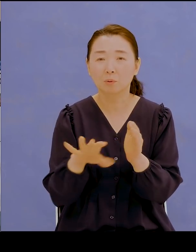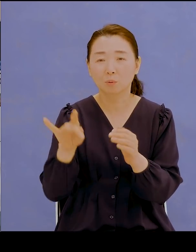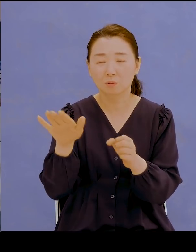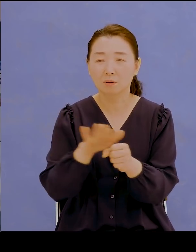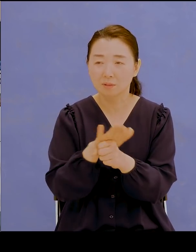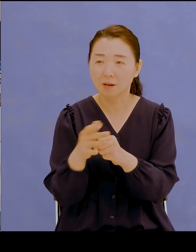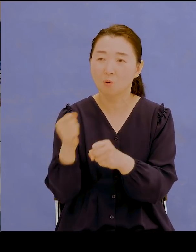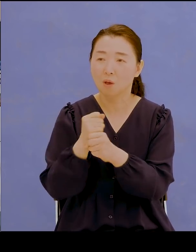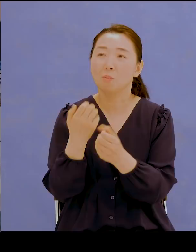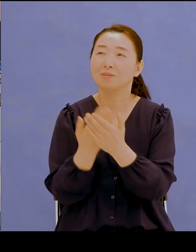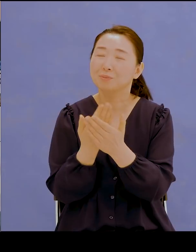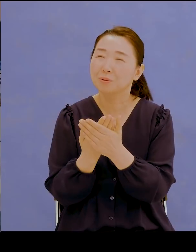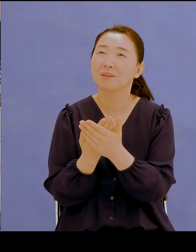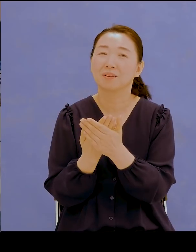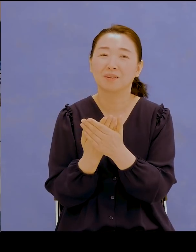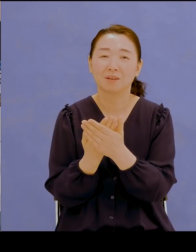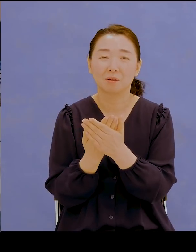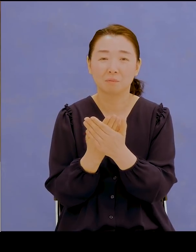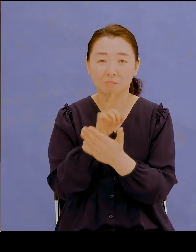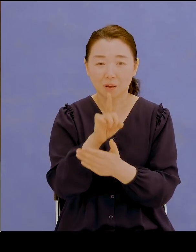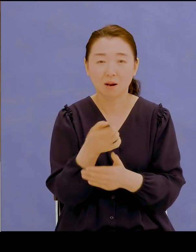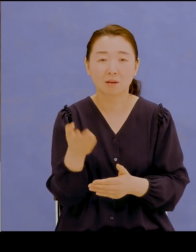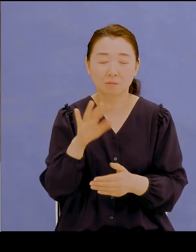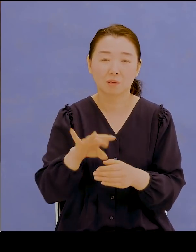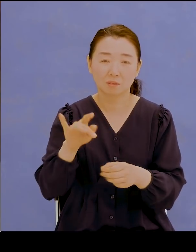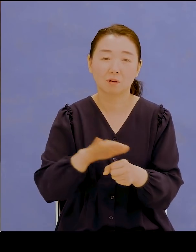해주세요 그러잖아요. 예. 준이가 만났던. 예. 근데